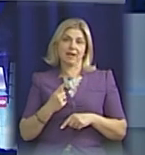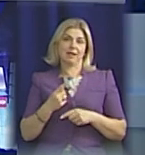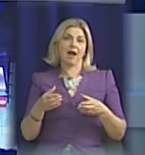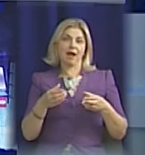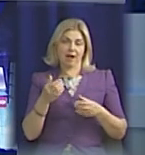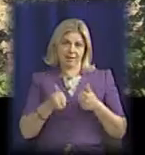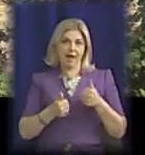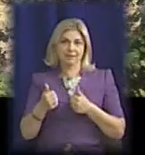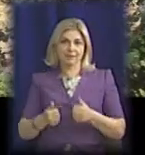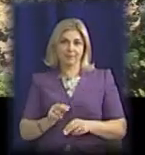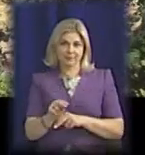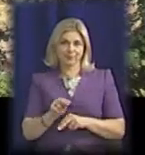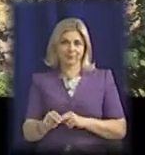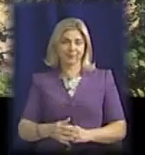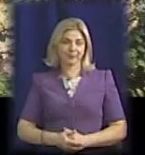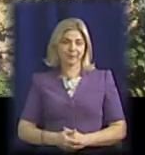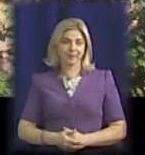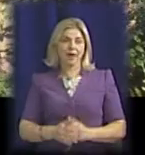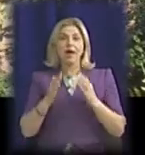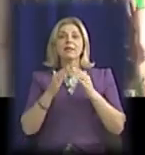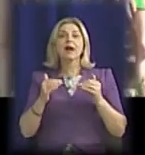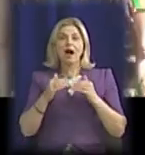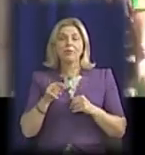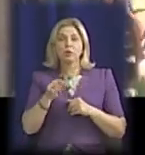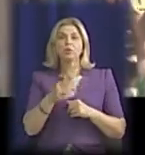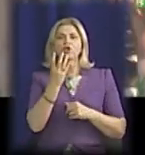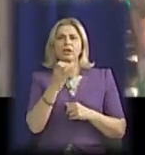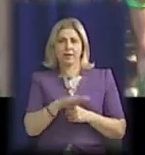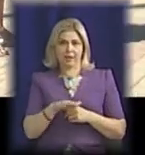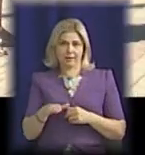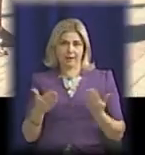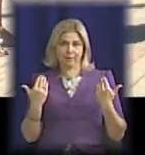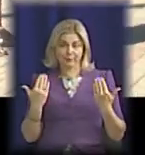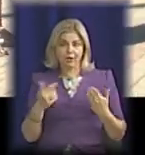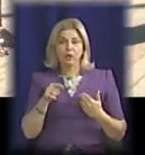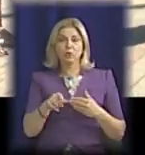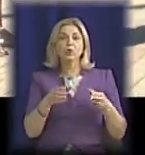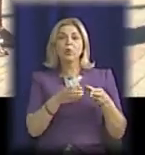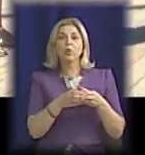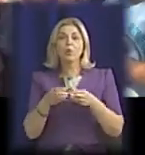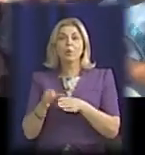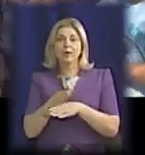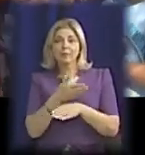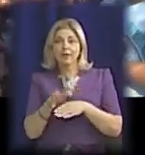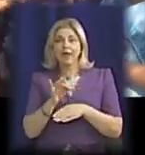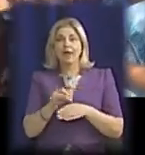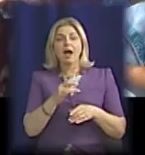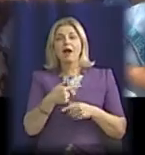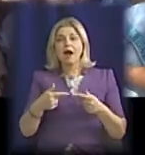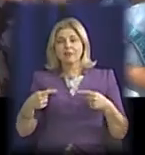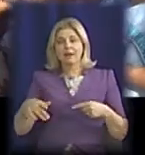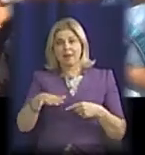боротьби. У таборі оздоровлюються 400 дітей. Їх розділили на групи та розвели по різним демонстраційним